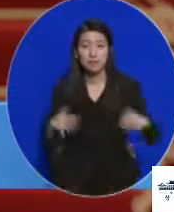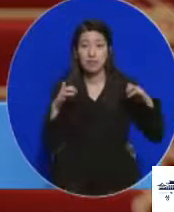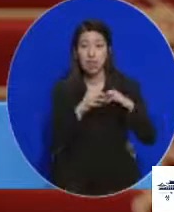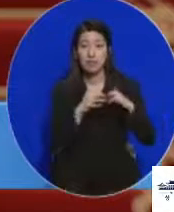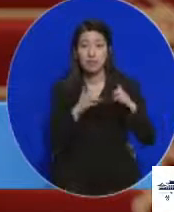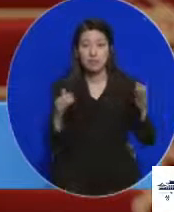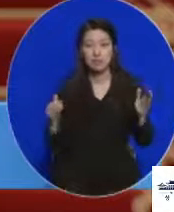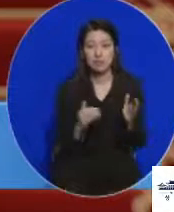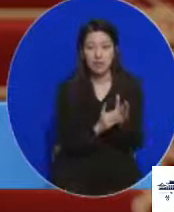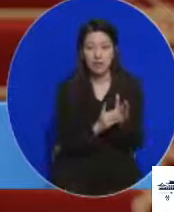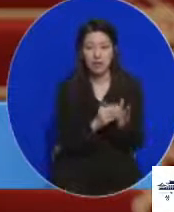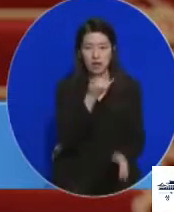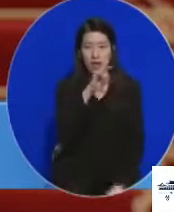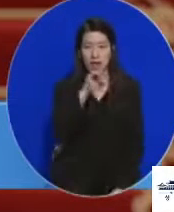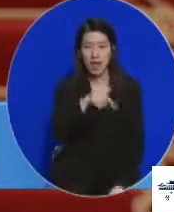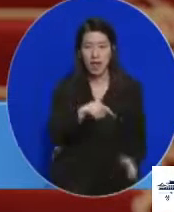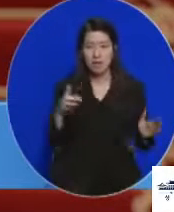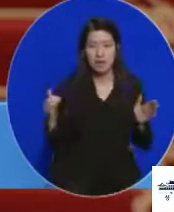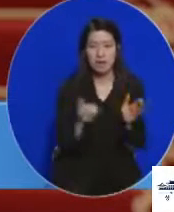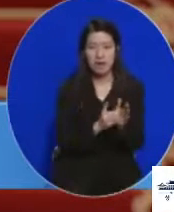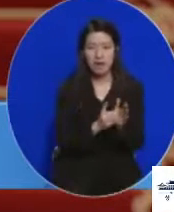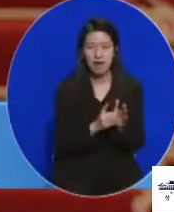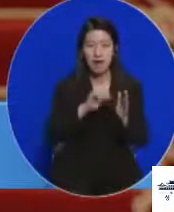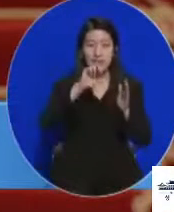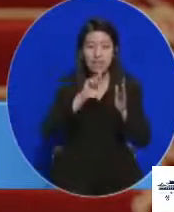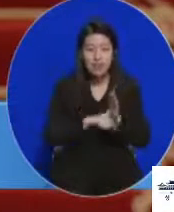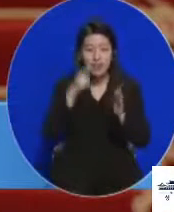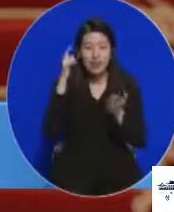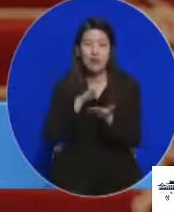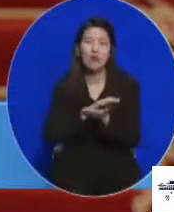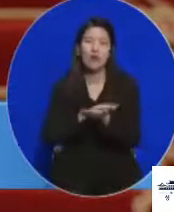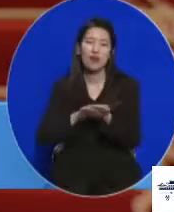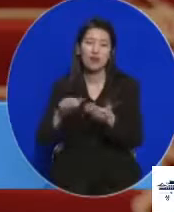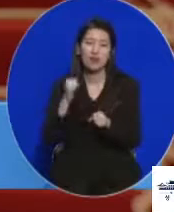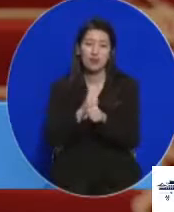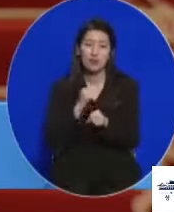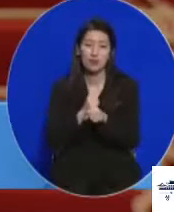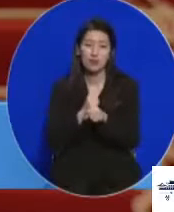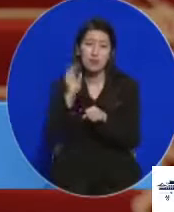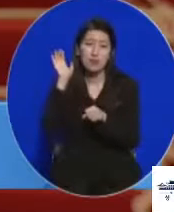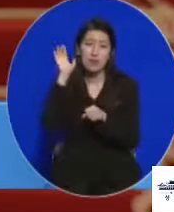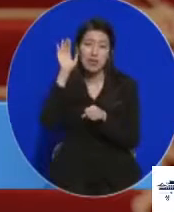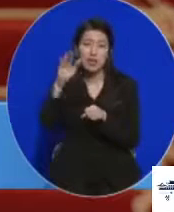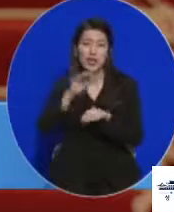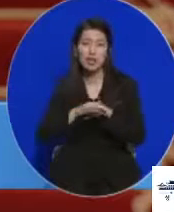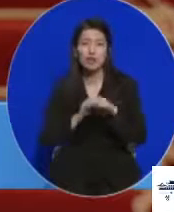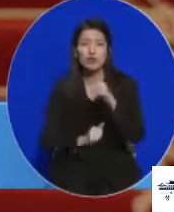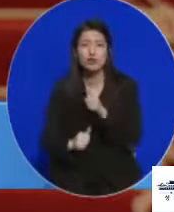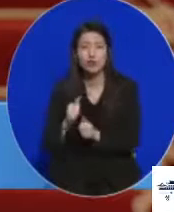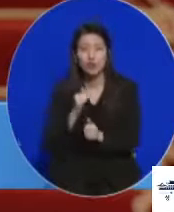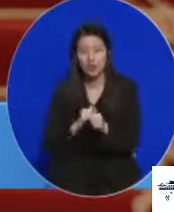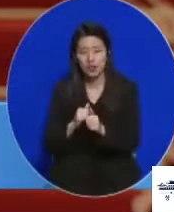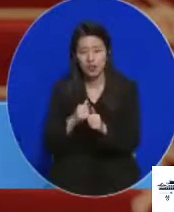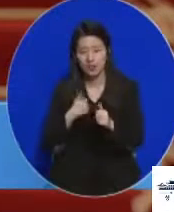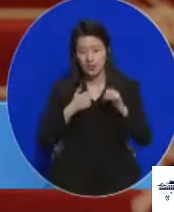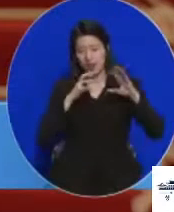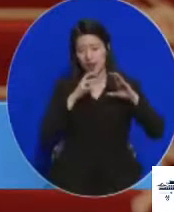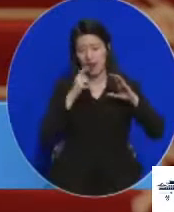평화의 한반도 야말로 민족과 9 손 들에게 물려줘야 할 우리의 의무입니다